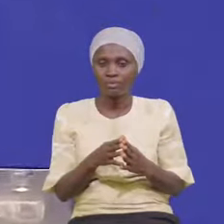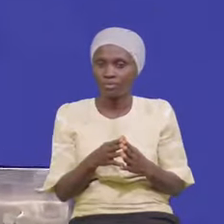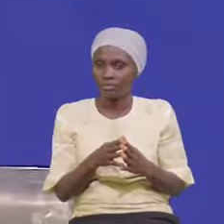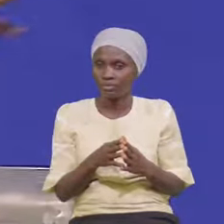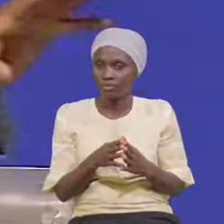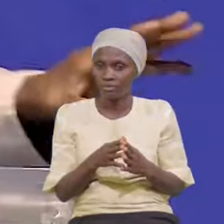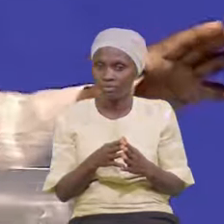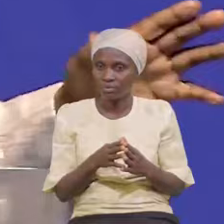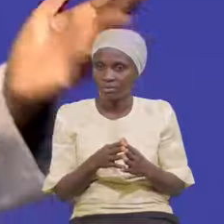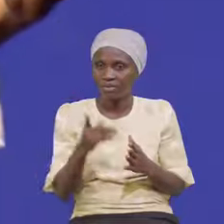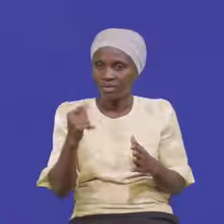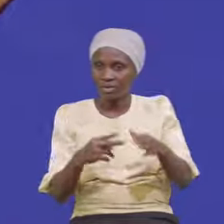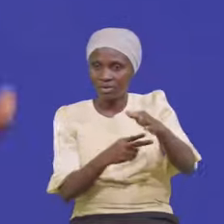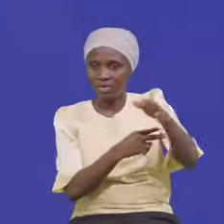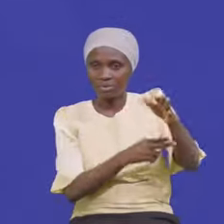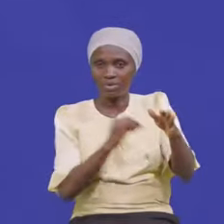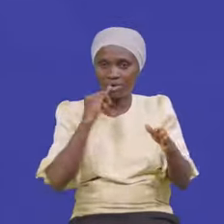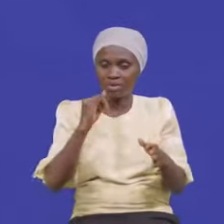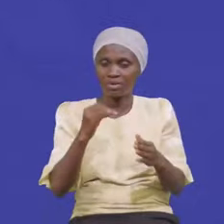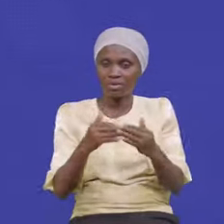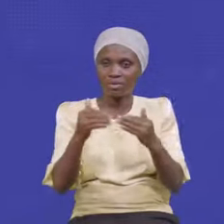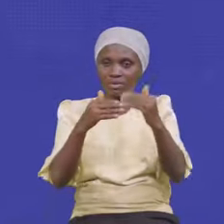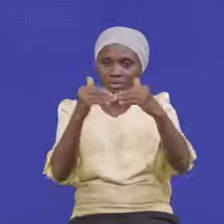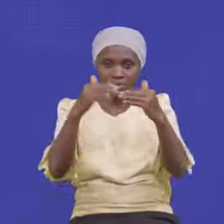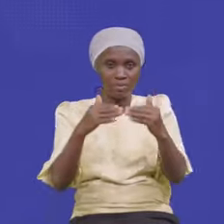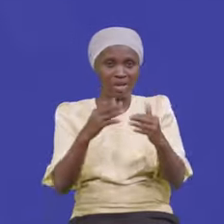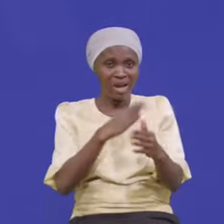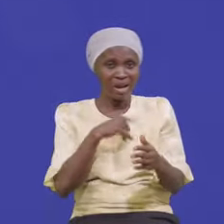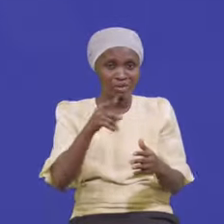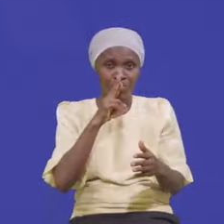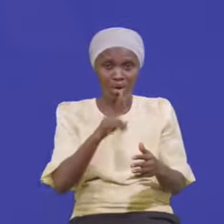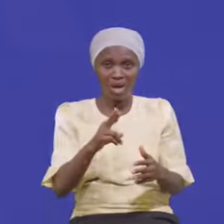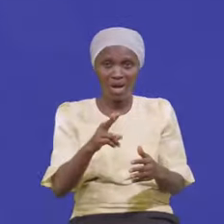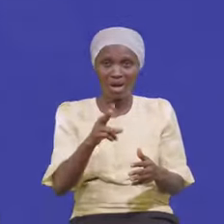the bridge is built and you are ignorant of the bridge.